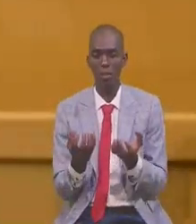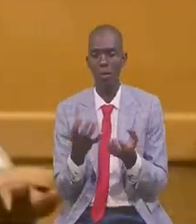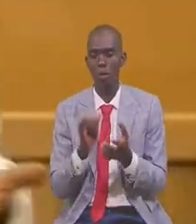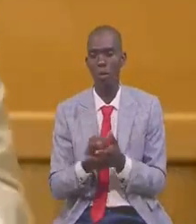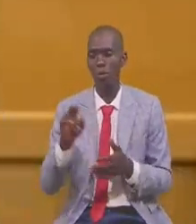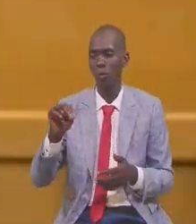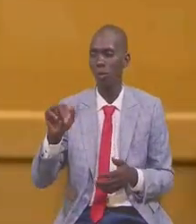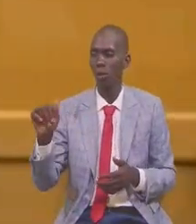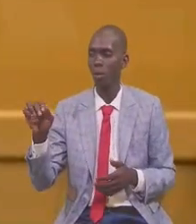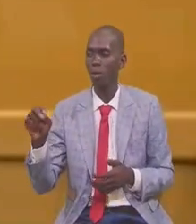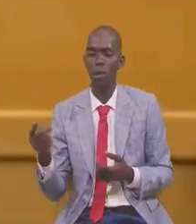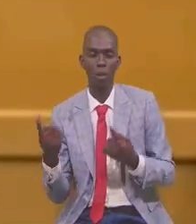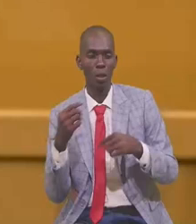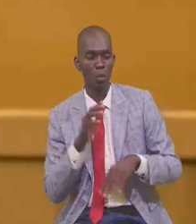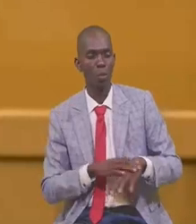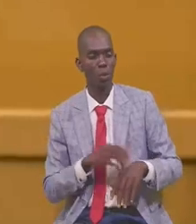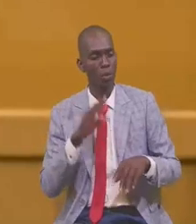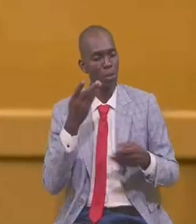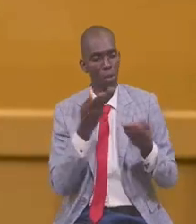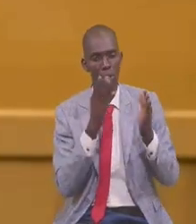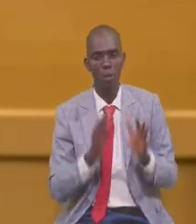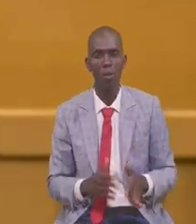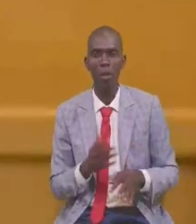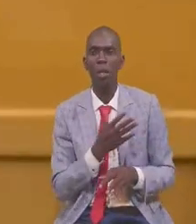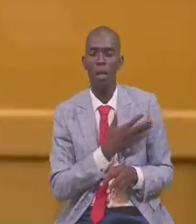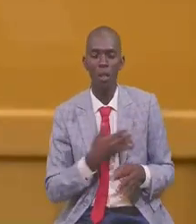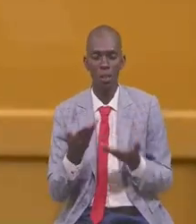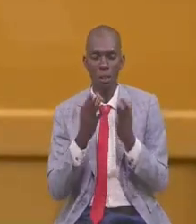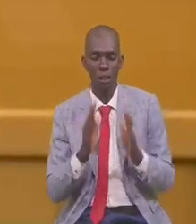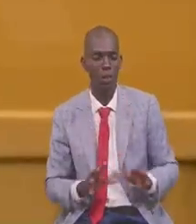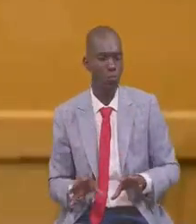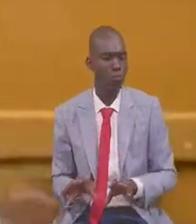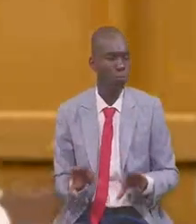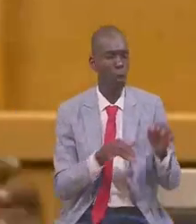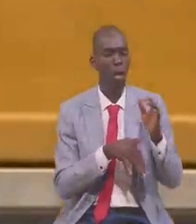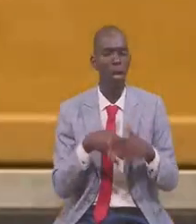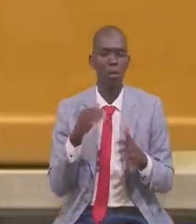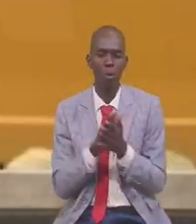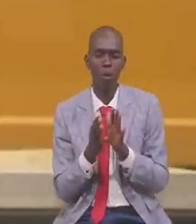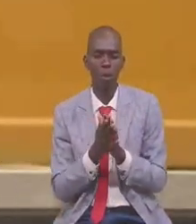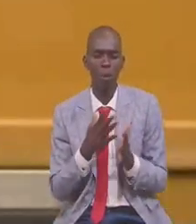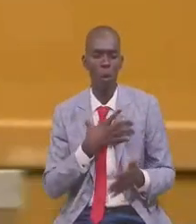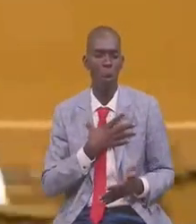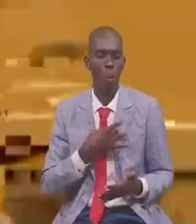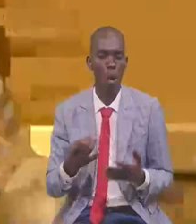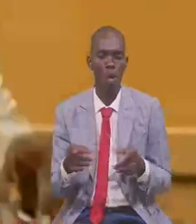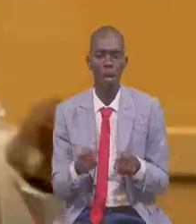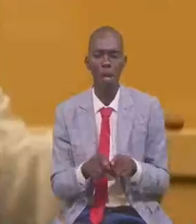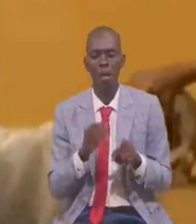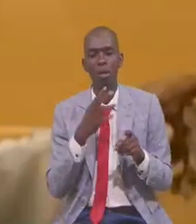toi. Et l'homme est sorti et il couvert de lèpre. Nous avons les Assyriens